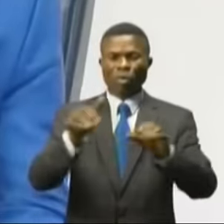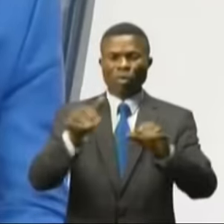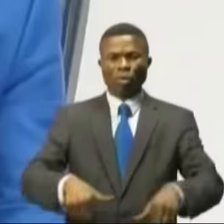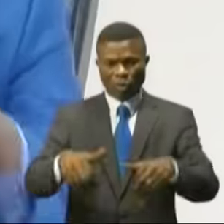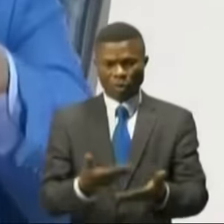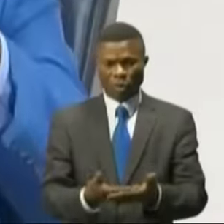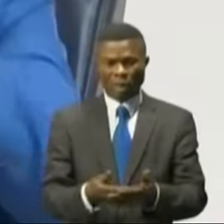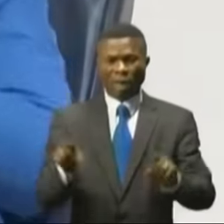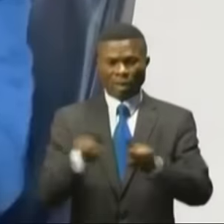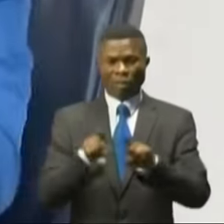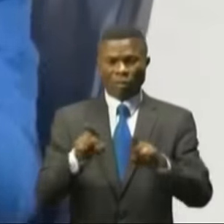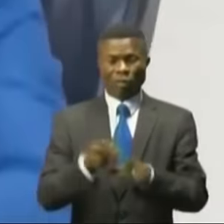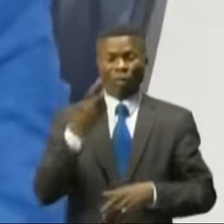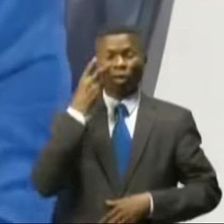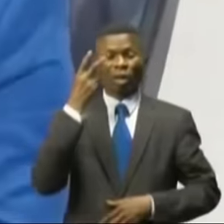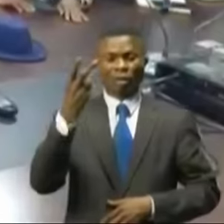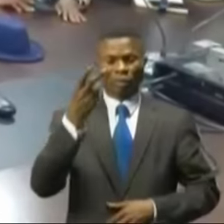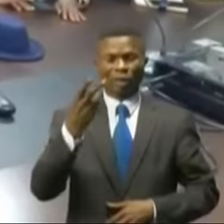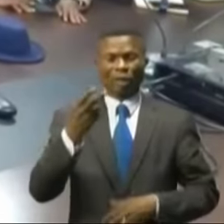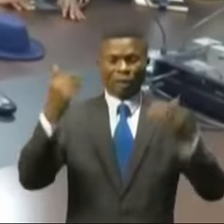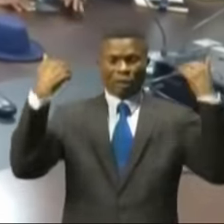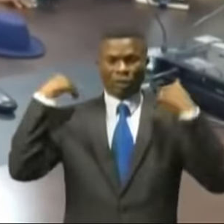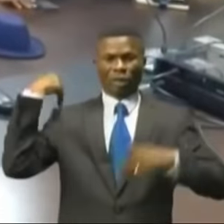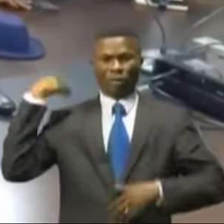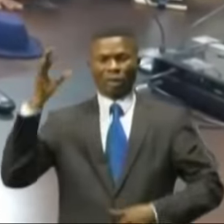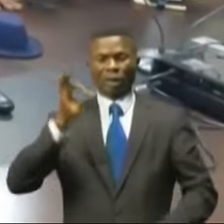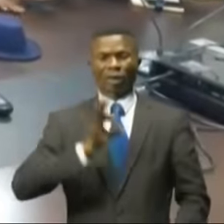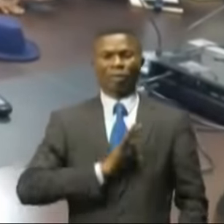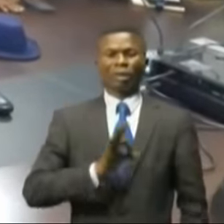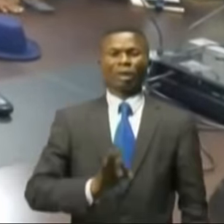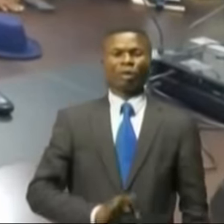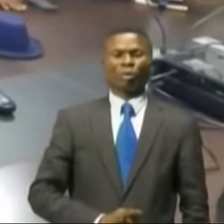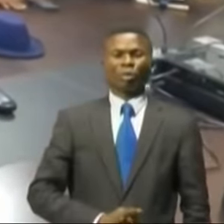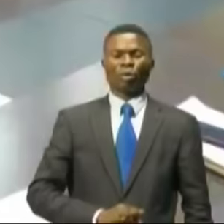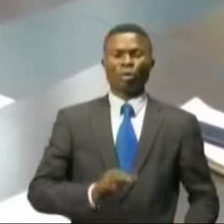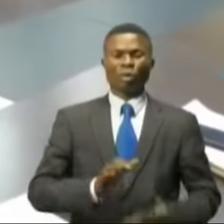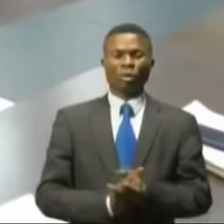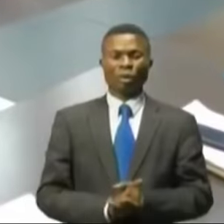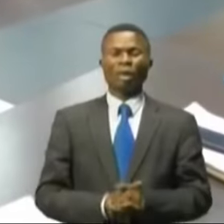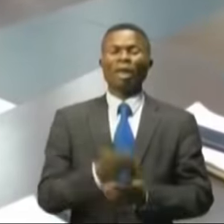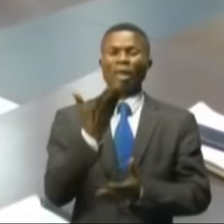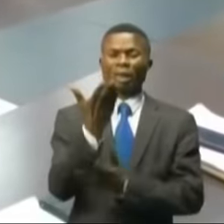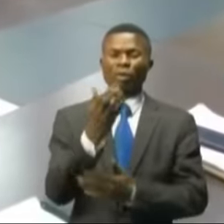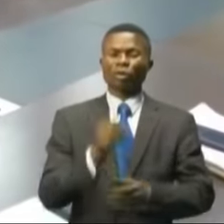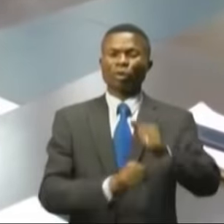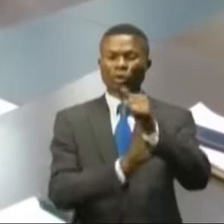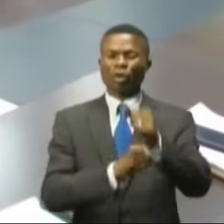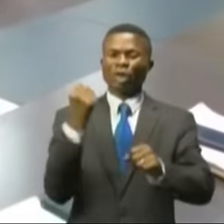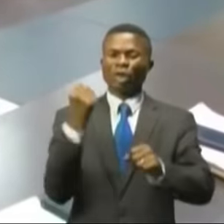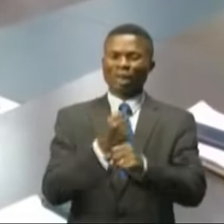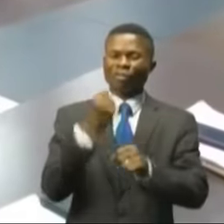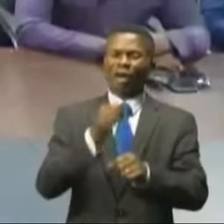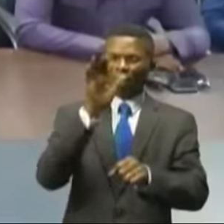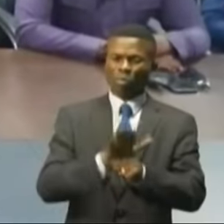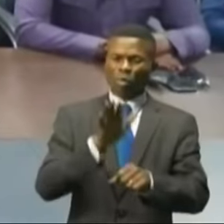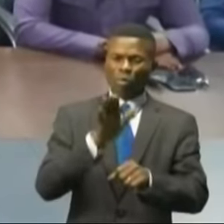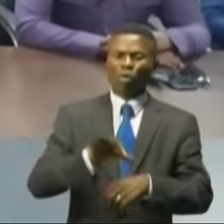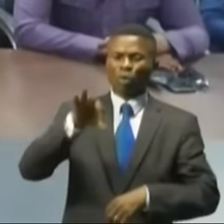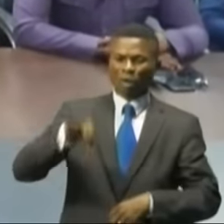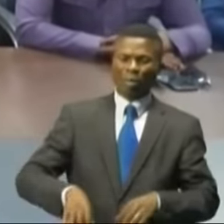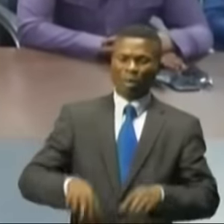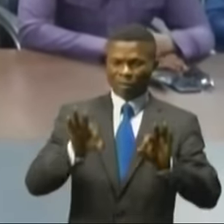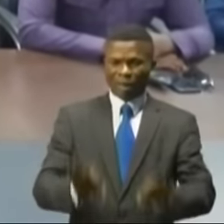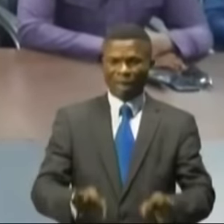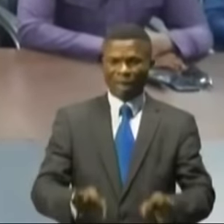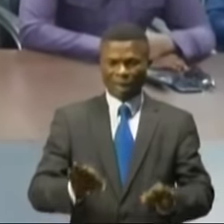là, conformément à la vision du chef de l'État, Félix-Antoine Tshisekedi Tshilombo, qui prend la revanche du sol sur les sous-sols.